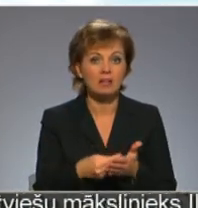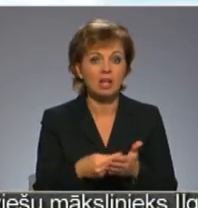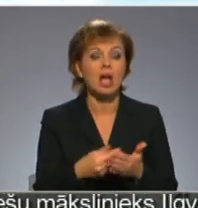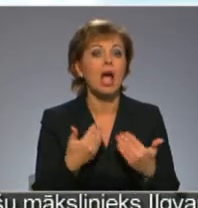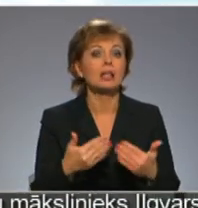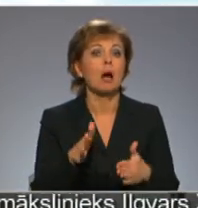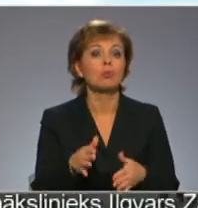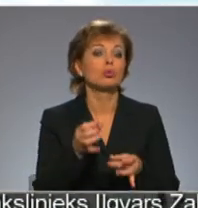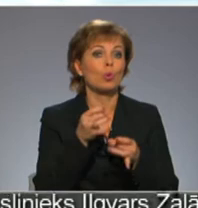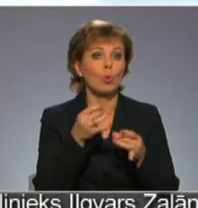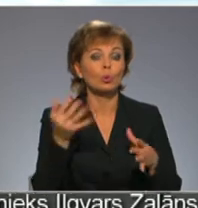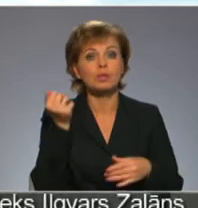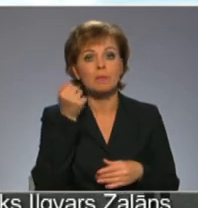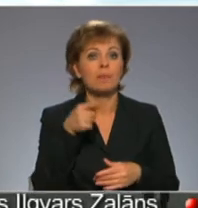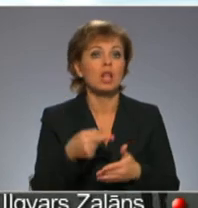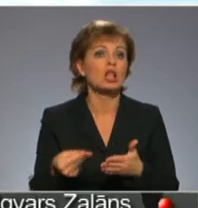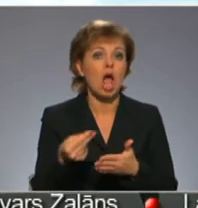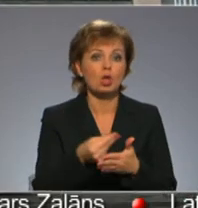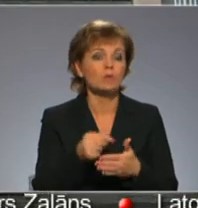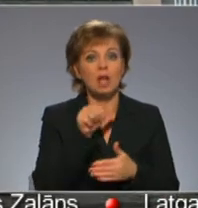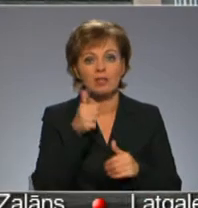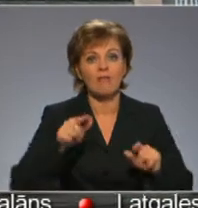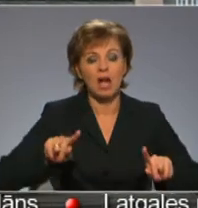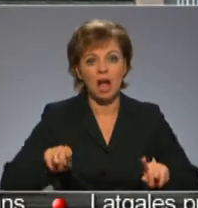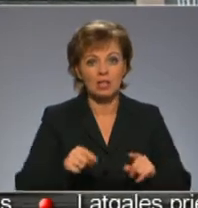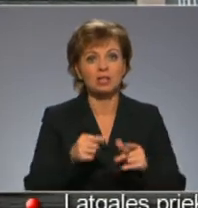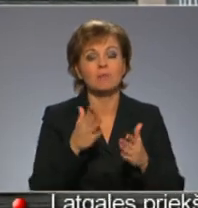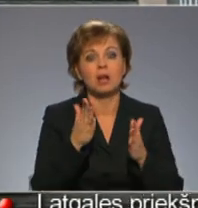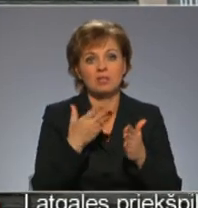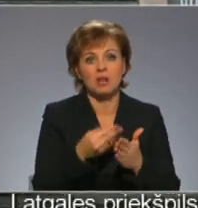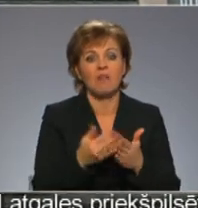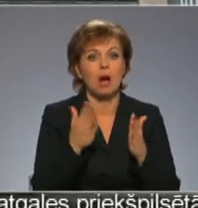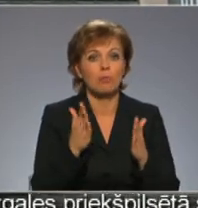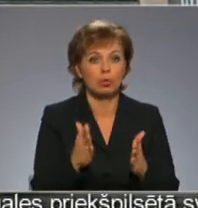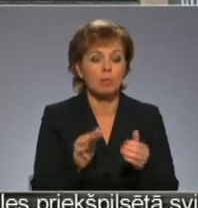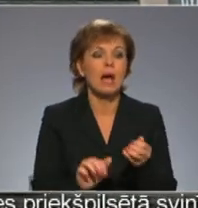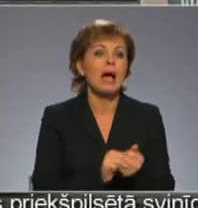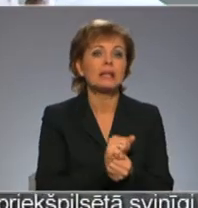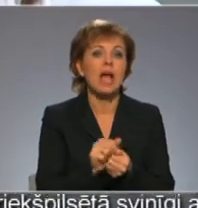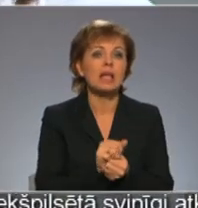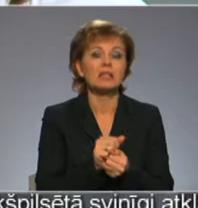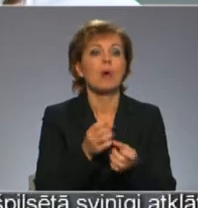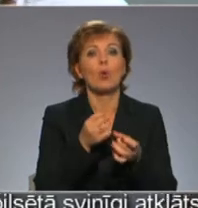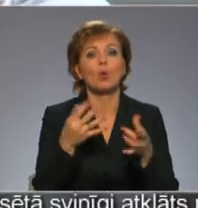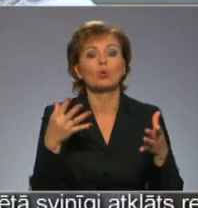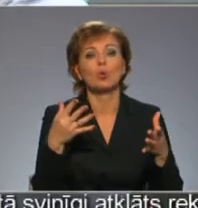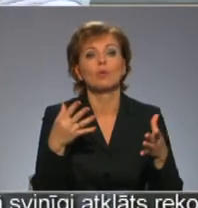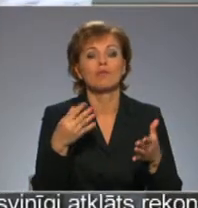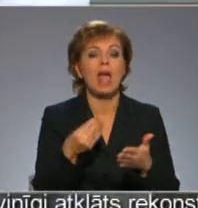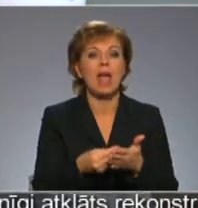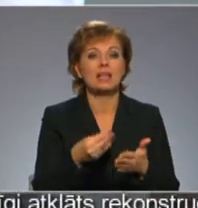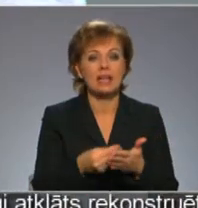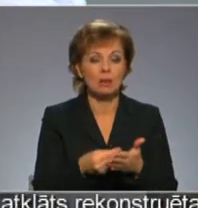būs kultūras piemineklis, nenozīmē, ka viņi nevar attīstīties savā būtībā. Protams, neiznīcinot tās kultūrvēsturisko vērtību.